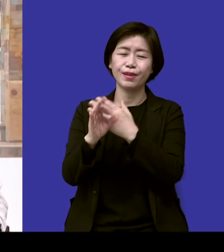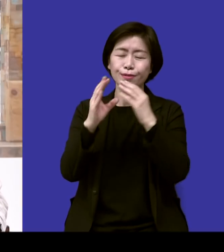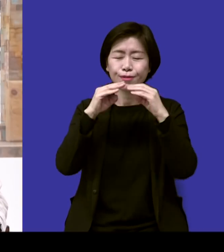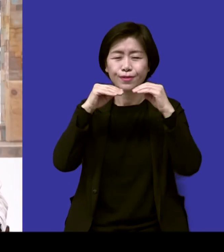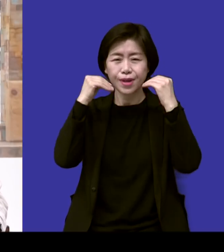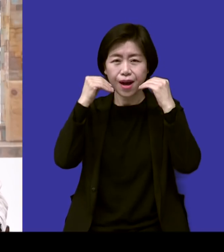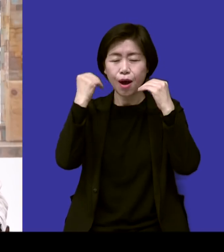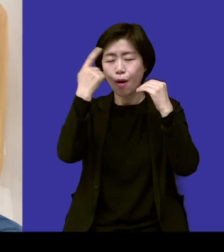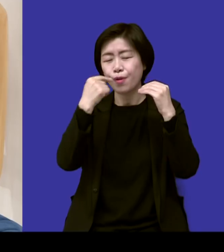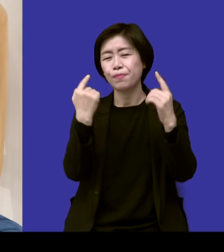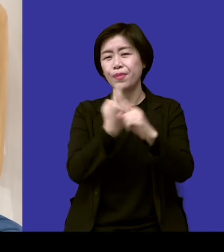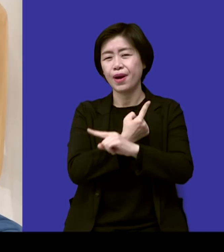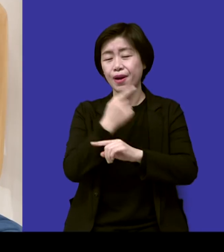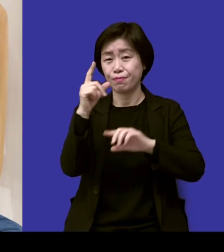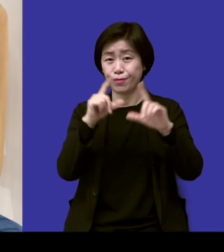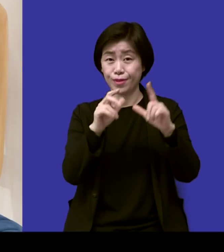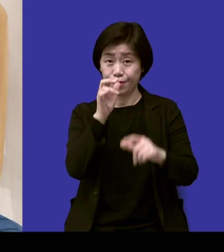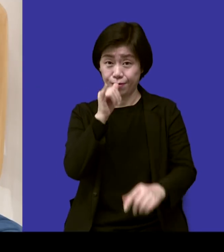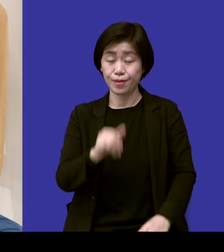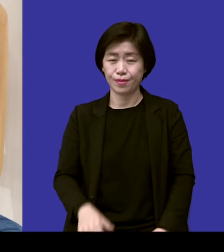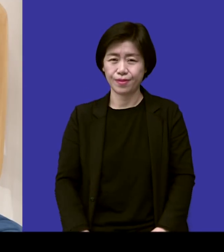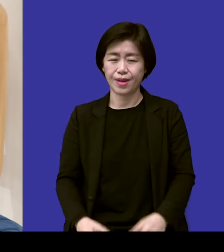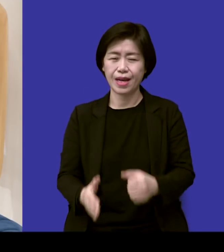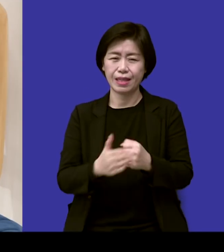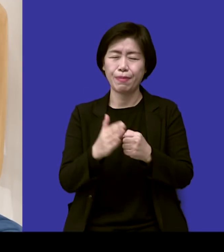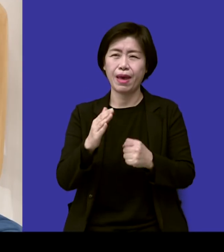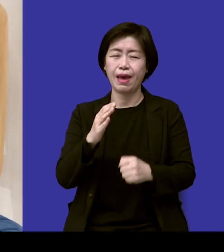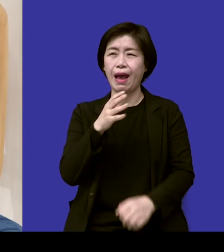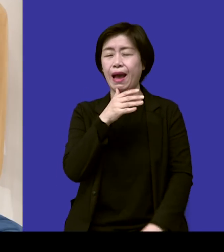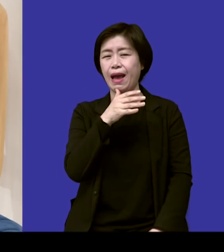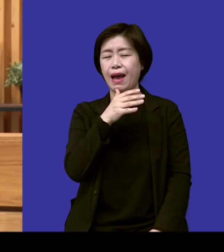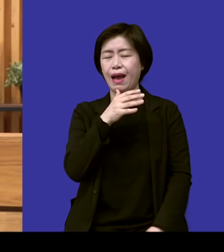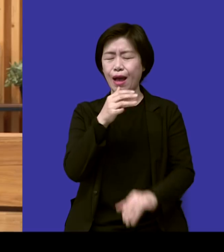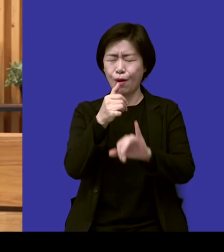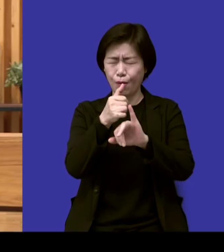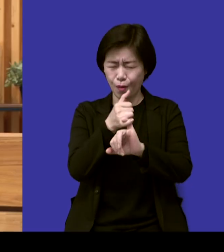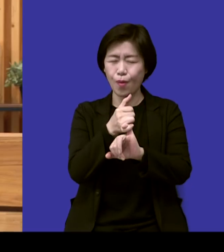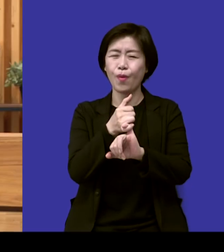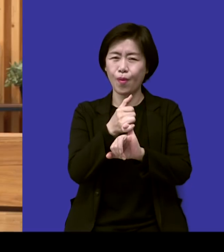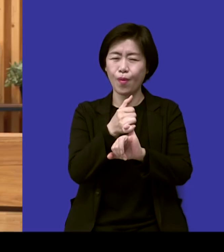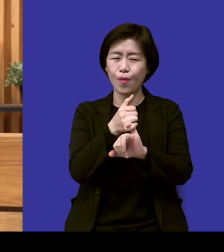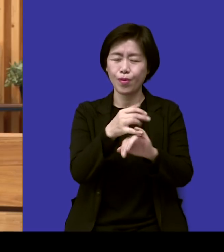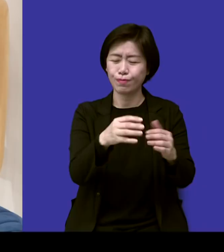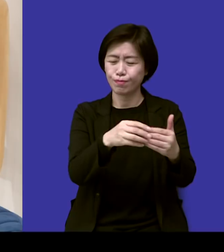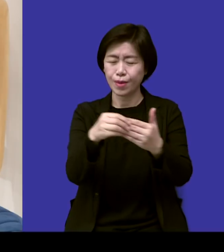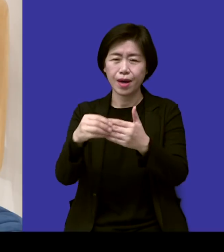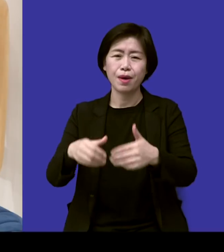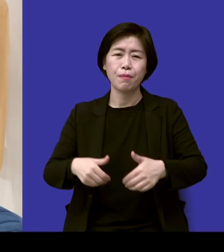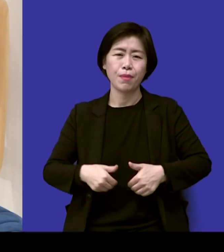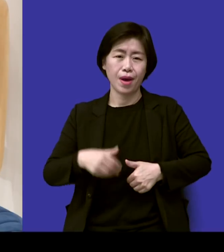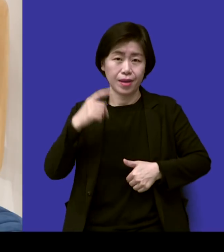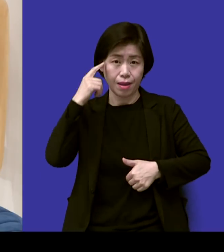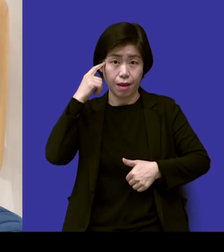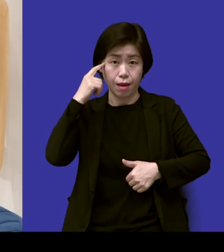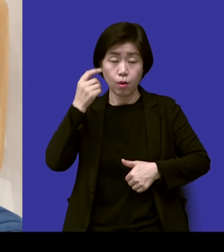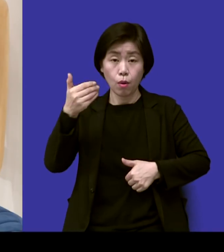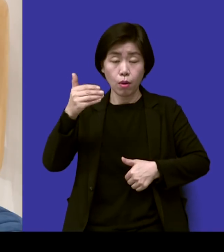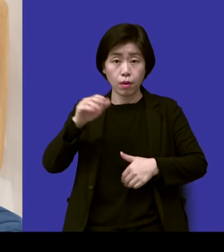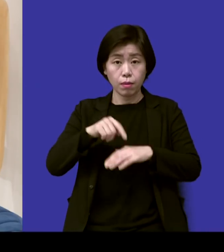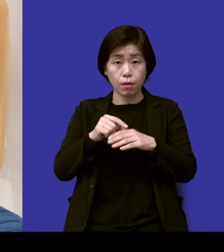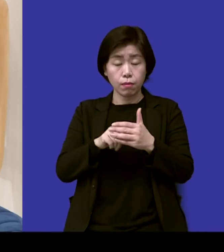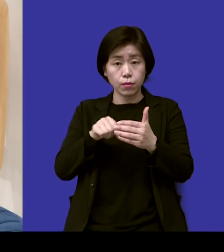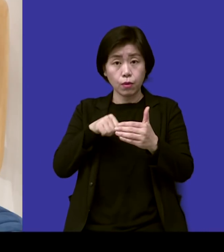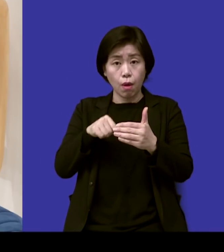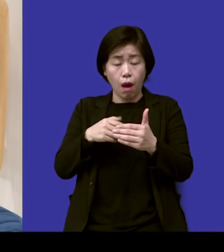보면은, 아, 주일날 교회 아버지랑 가야 되겠다. 이런 마음도 많이 들었고. 근데 저는 마음이 조마조마하죠.